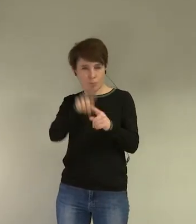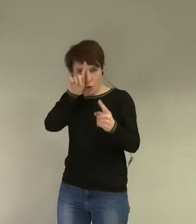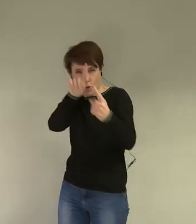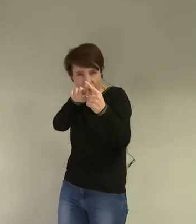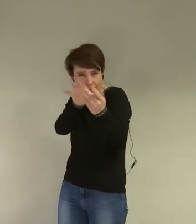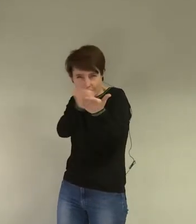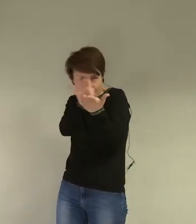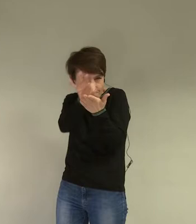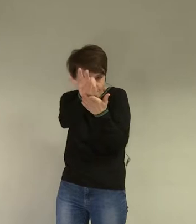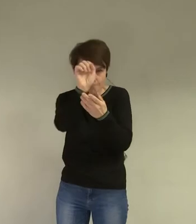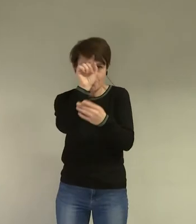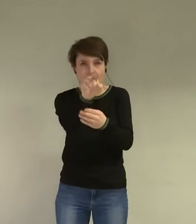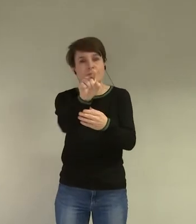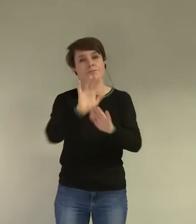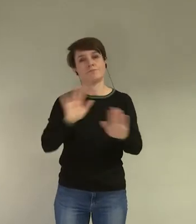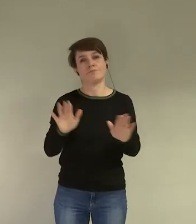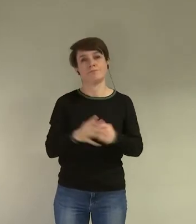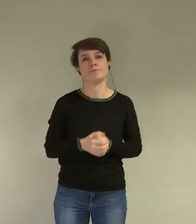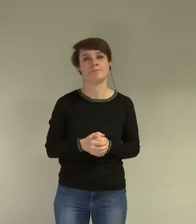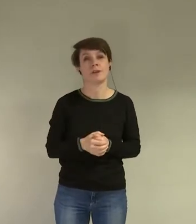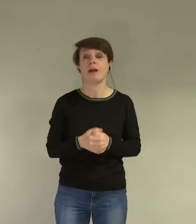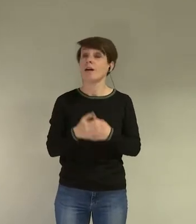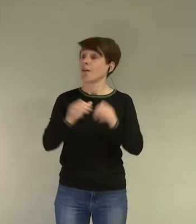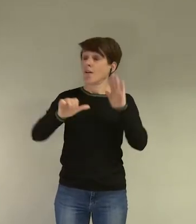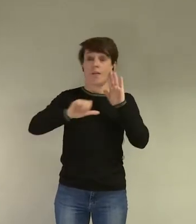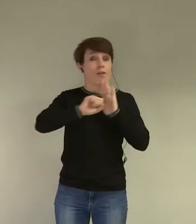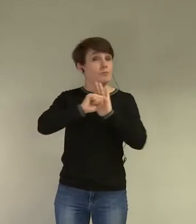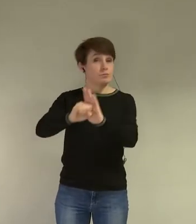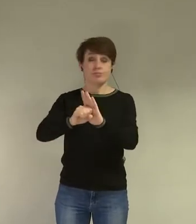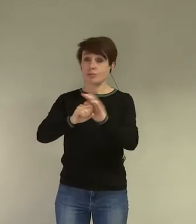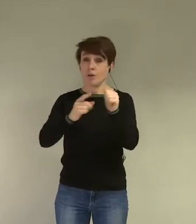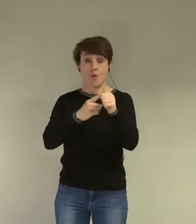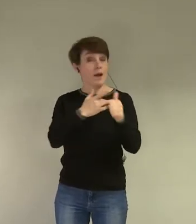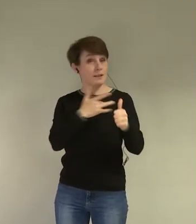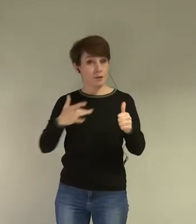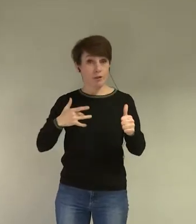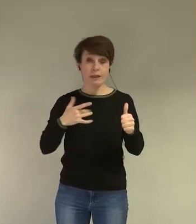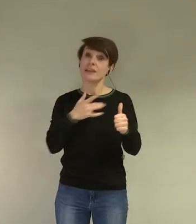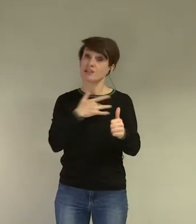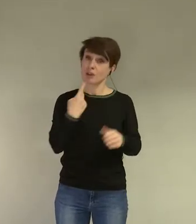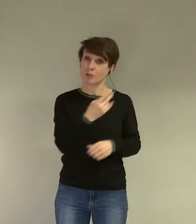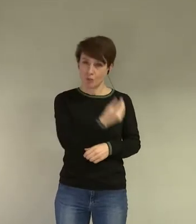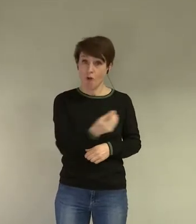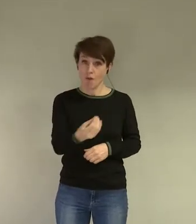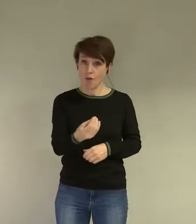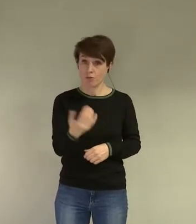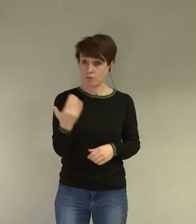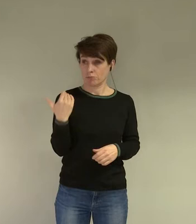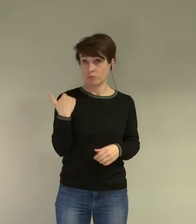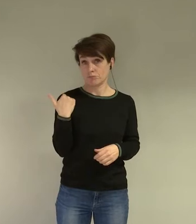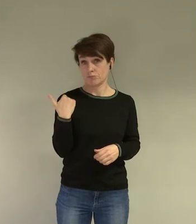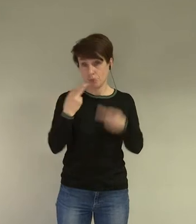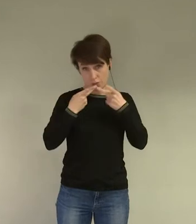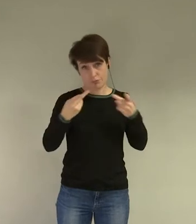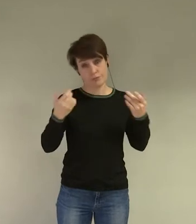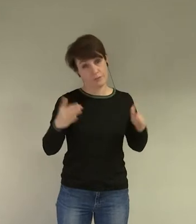les sujets et à commencer par la santé par la santé de nos enfants j'ai eu l'occasion de m'exprimer sur le